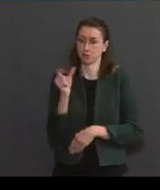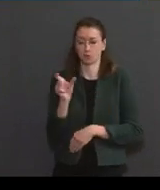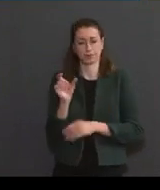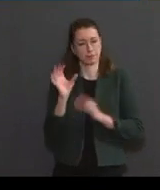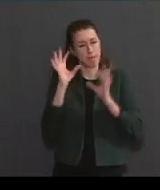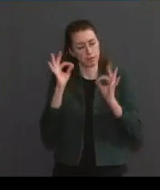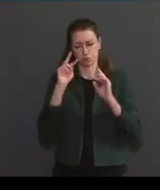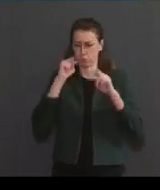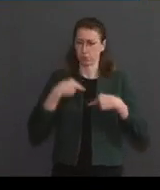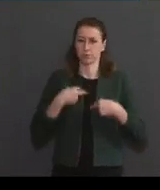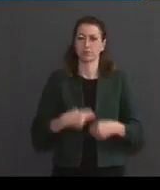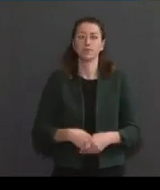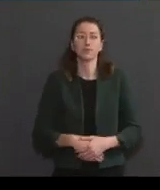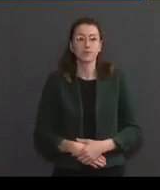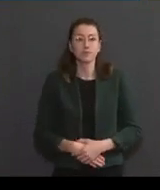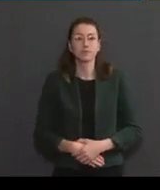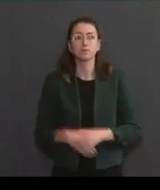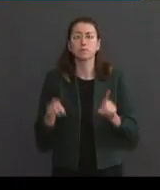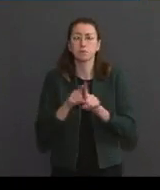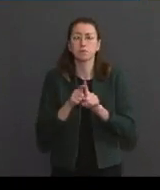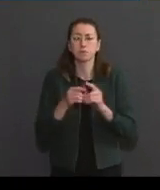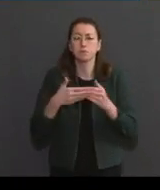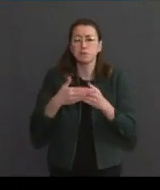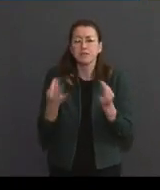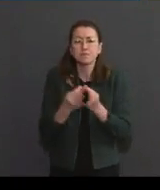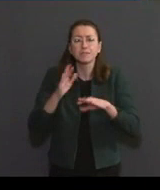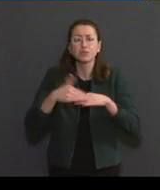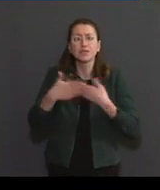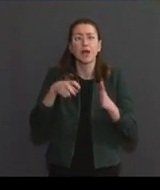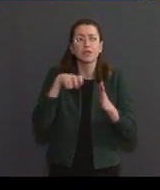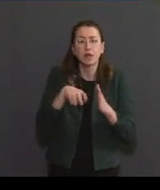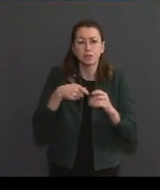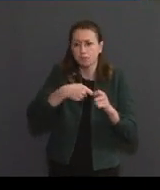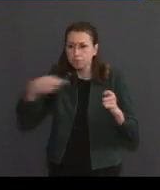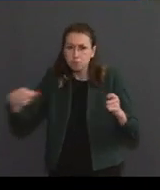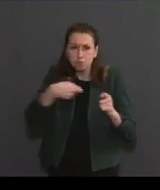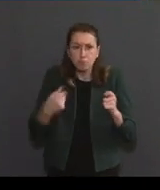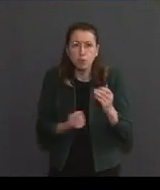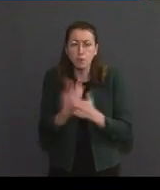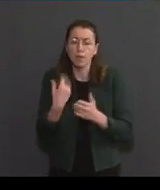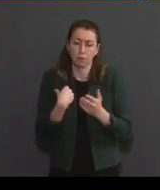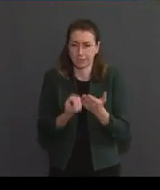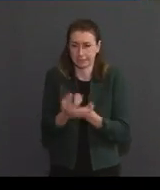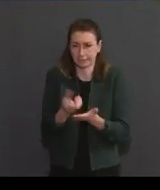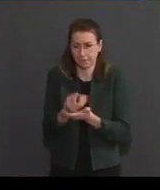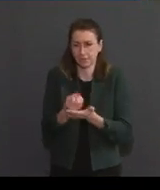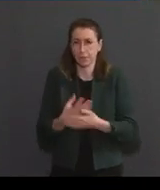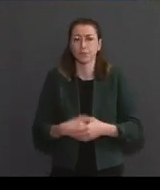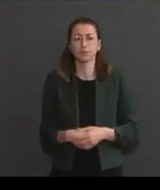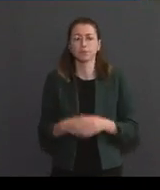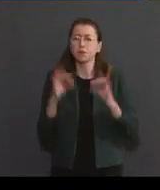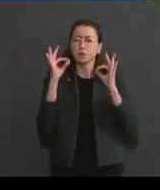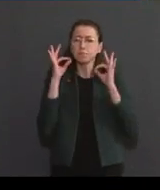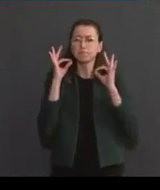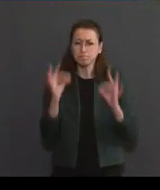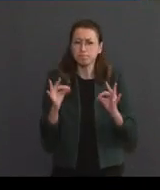Quarantaine, on va rediscuter un petit peu des durées de tout ça. Donc quarantaine, combien de temps cela dure? Eh bien, c'est très clair. Soit vous avez